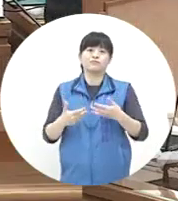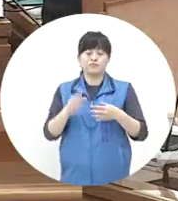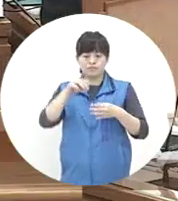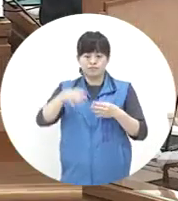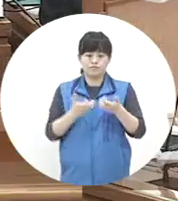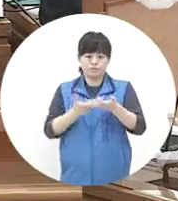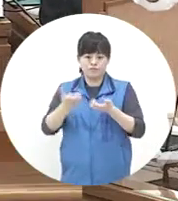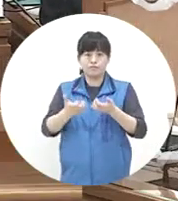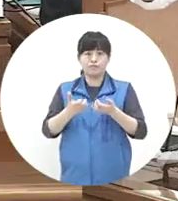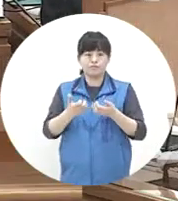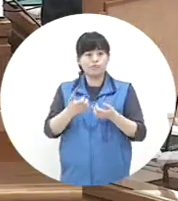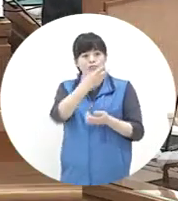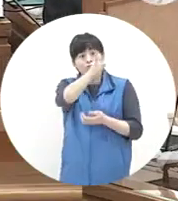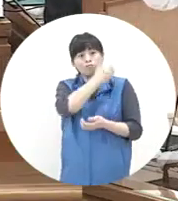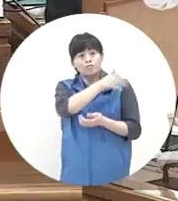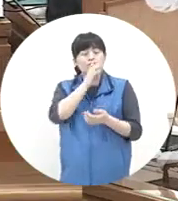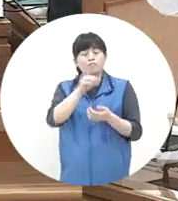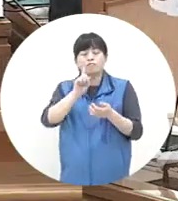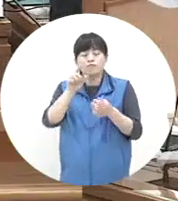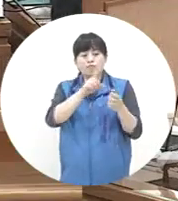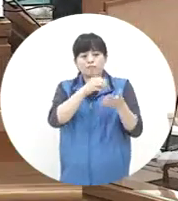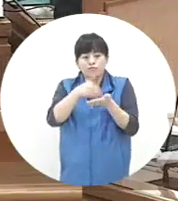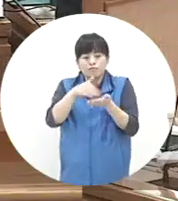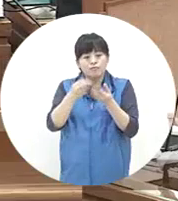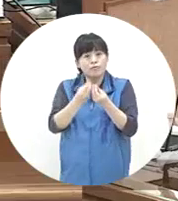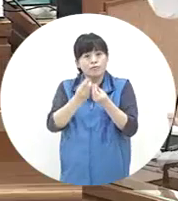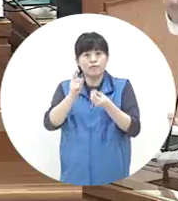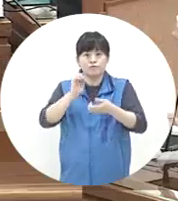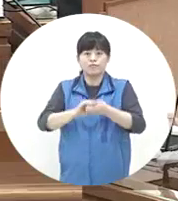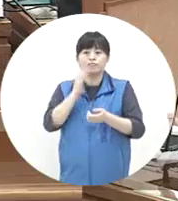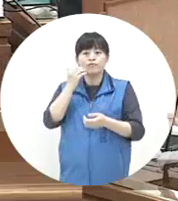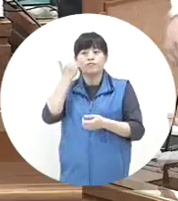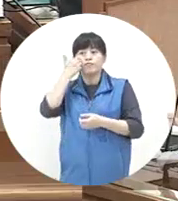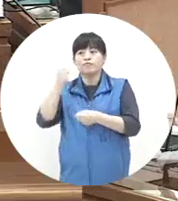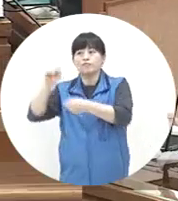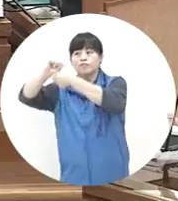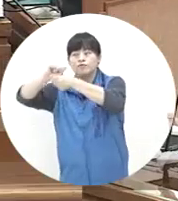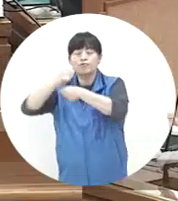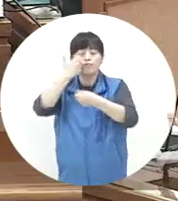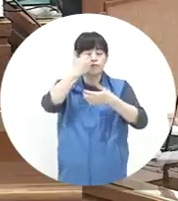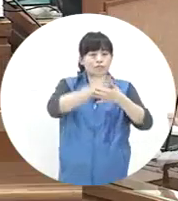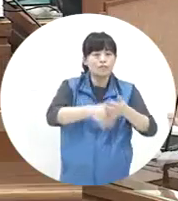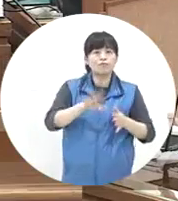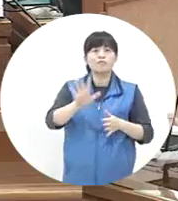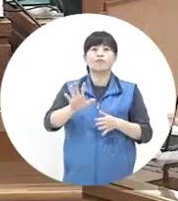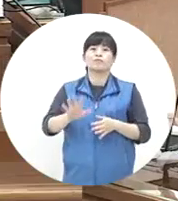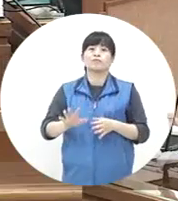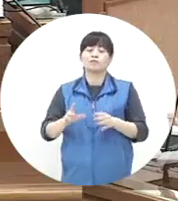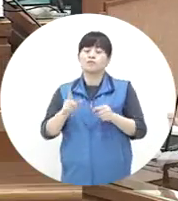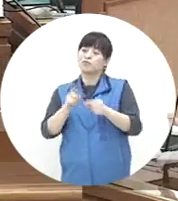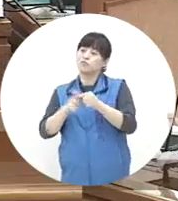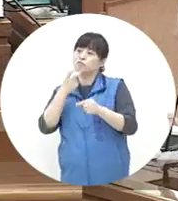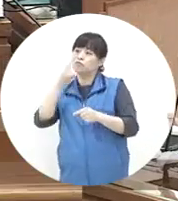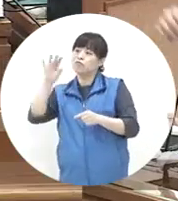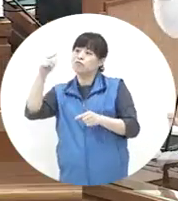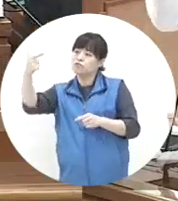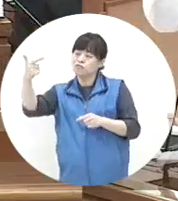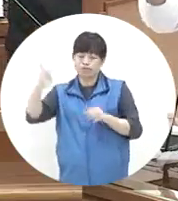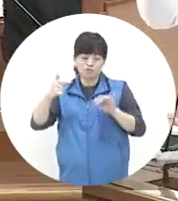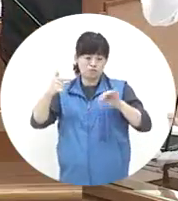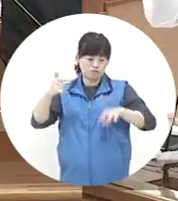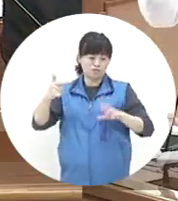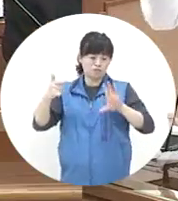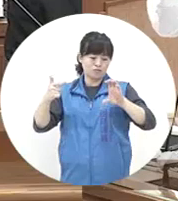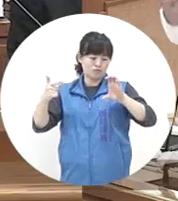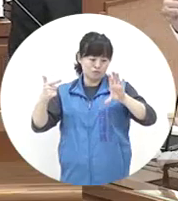配公事，无论你怎么公事，一定还是会有谁增加谁减少的问题。所以说，有中央6%，地方94%，你